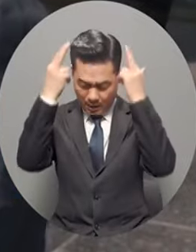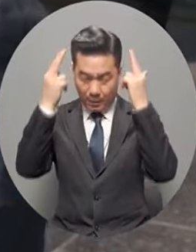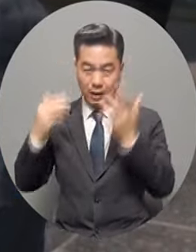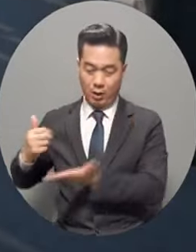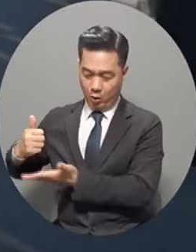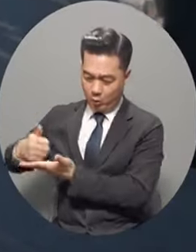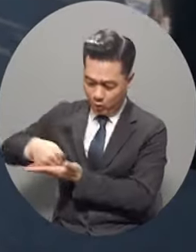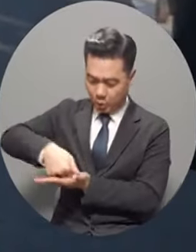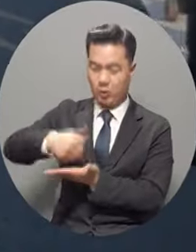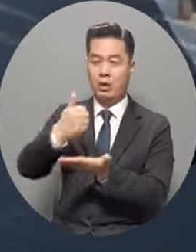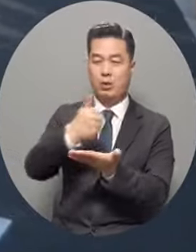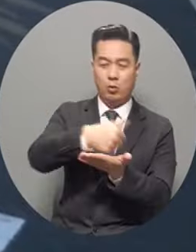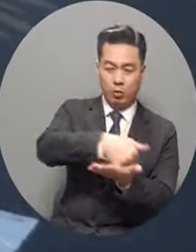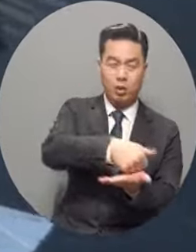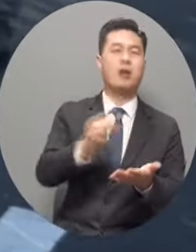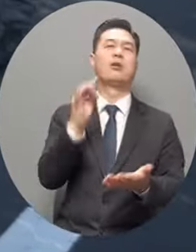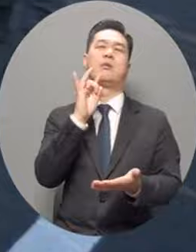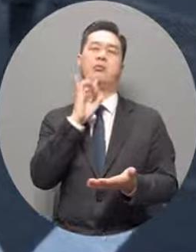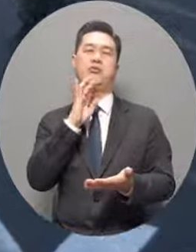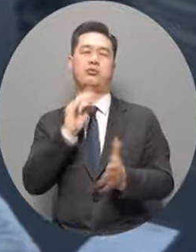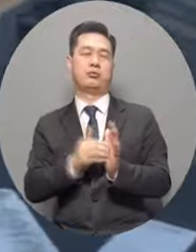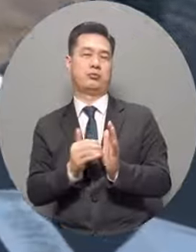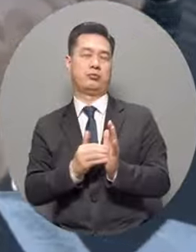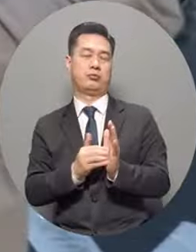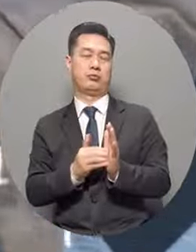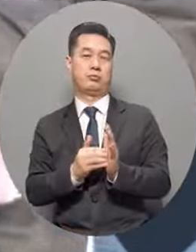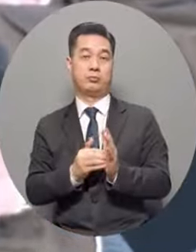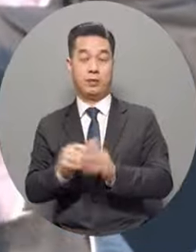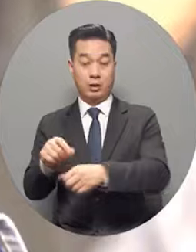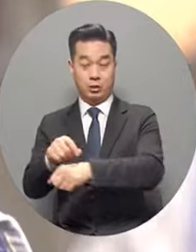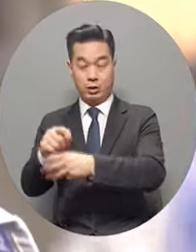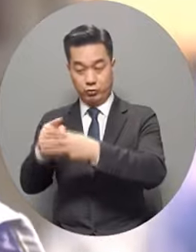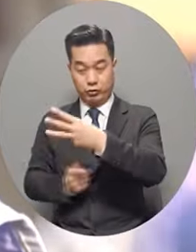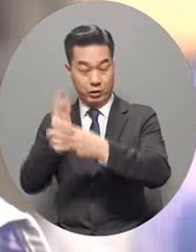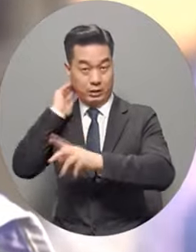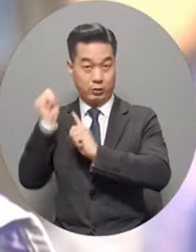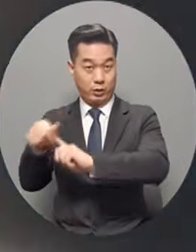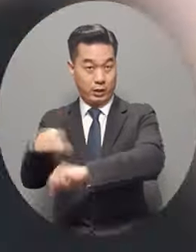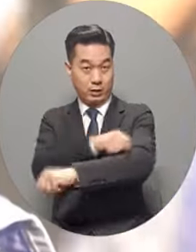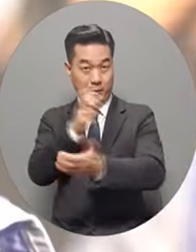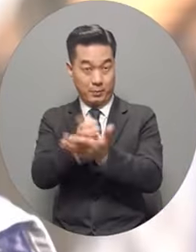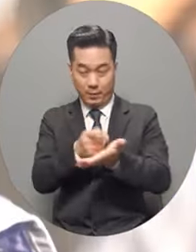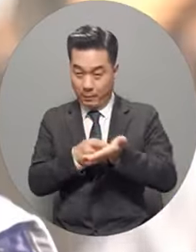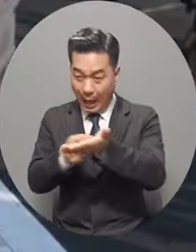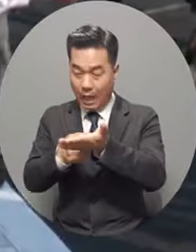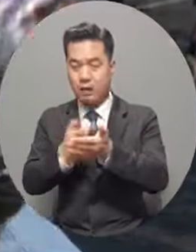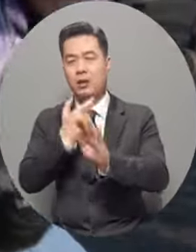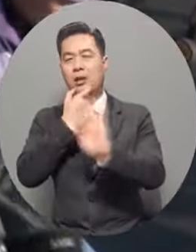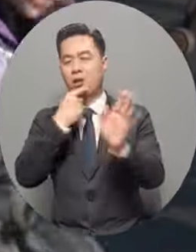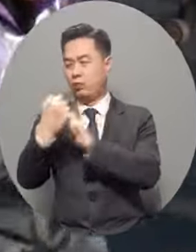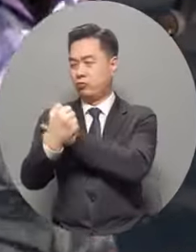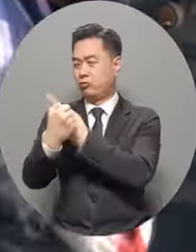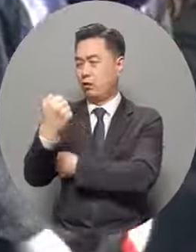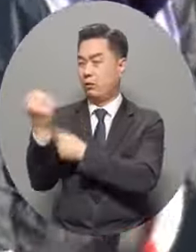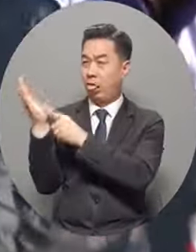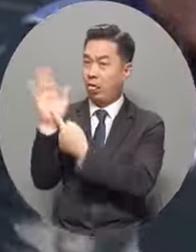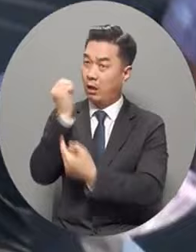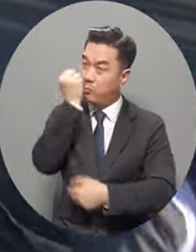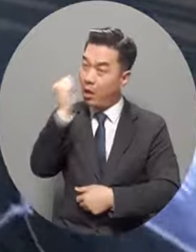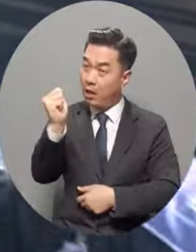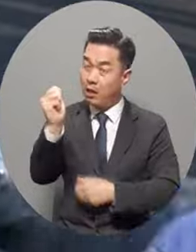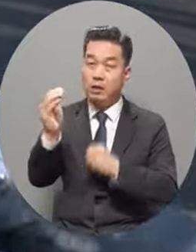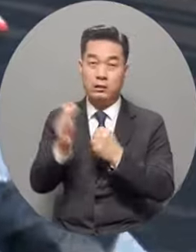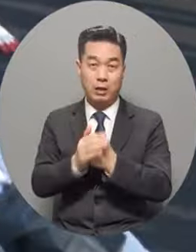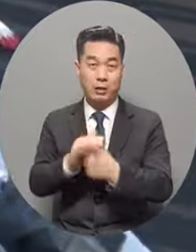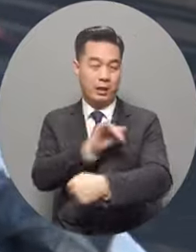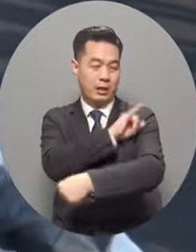투지하고. 윤석열 대통령이 특별법에 대한 거부권을 행사할 방침이라는 사실이 전해지자 송두환